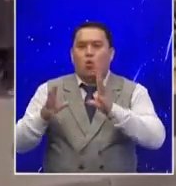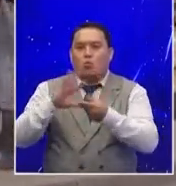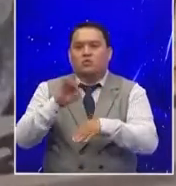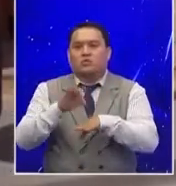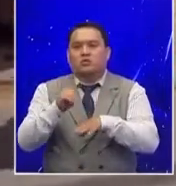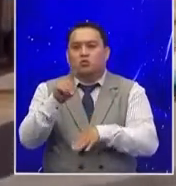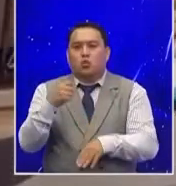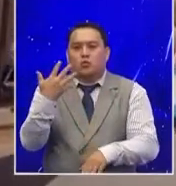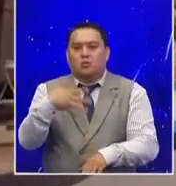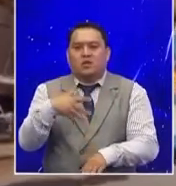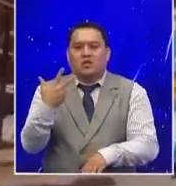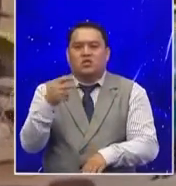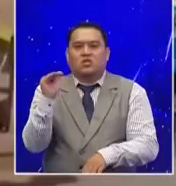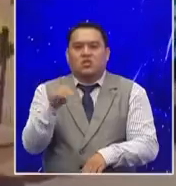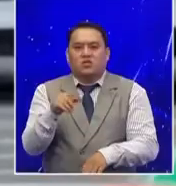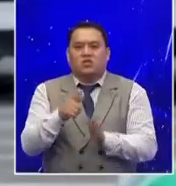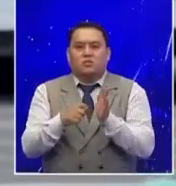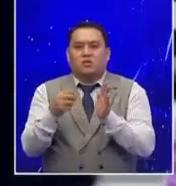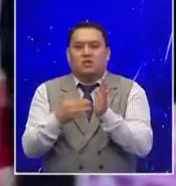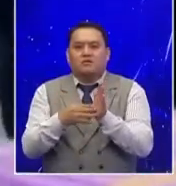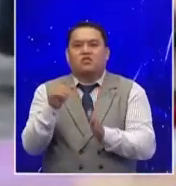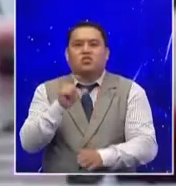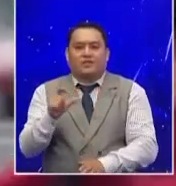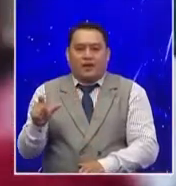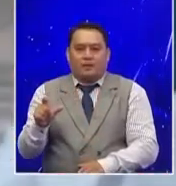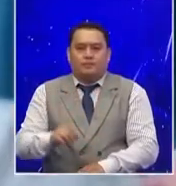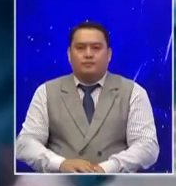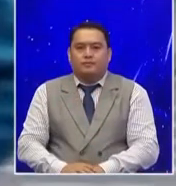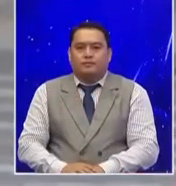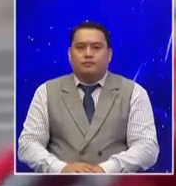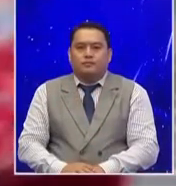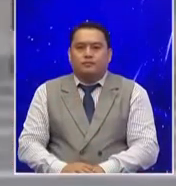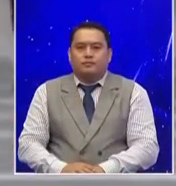заболевших составляет 153 759 человек.